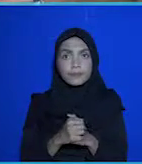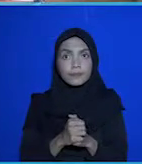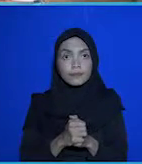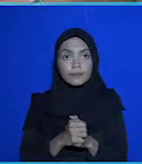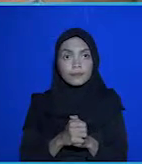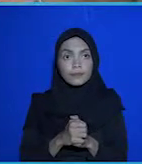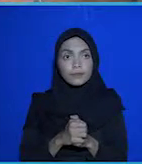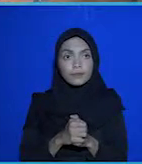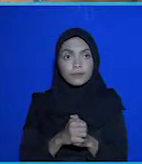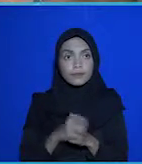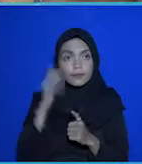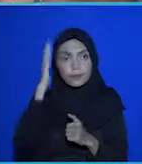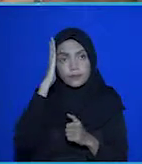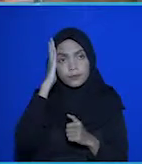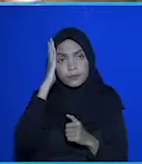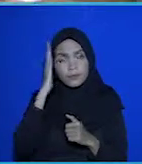seperti